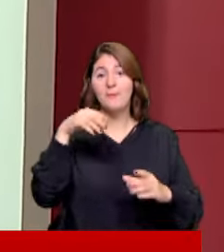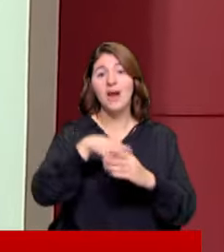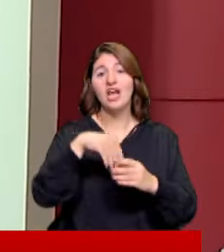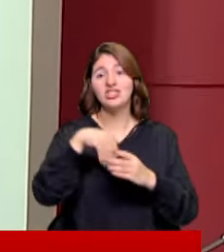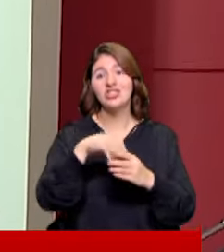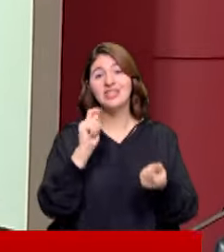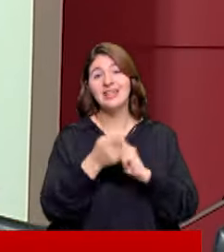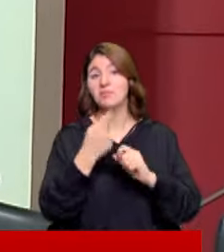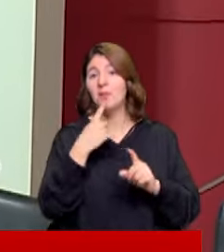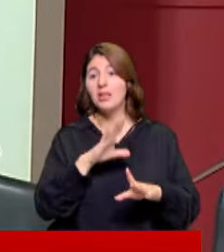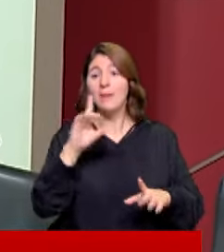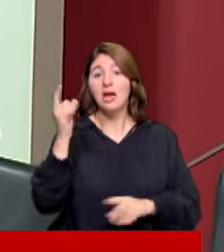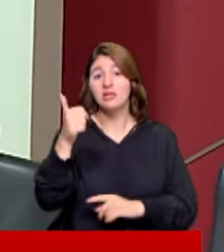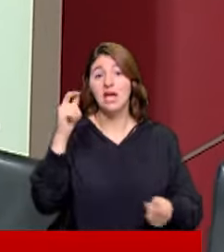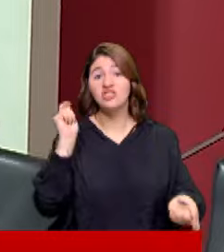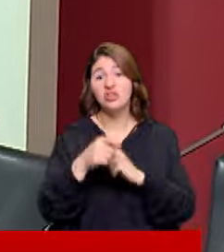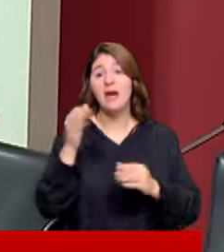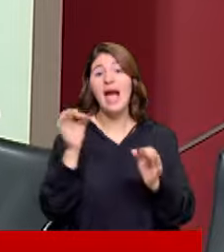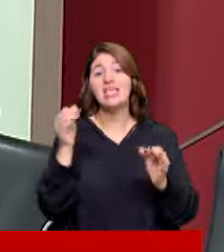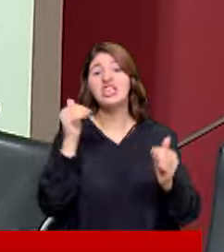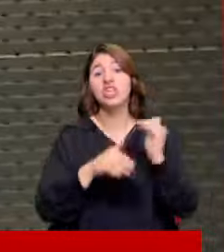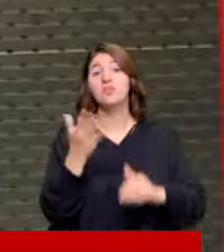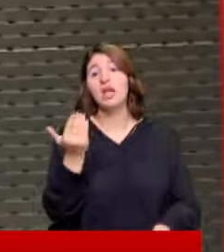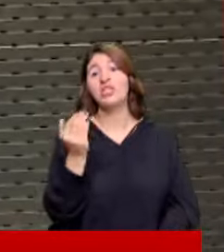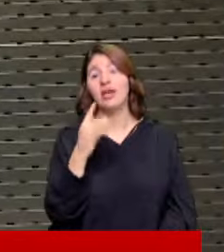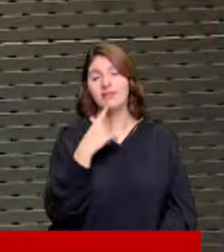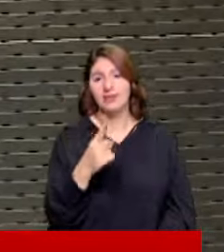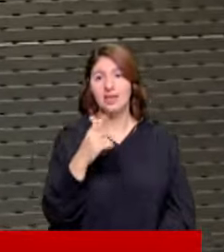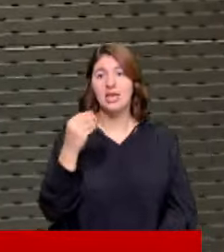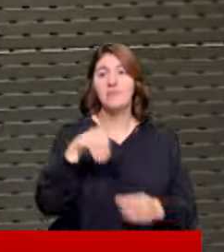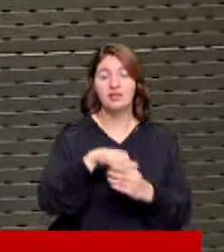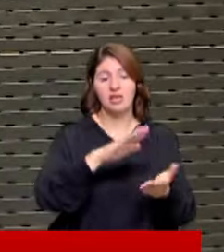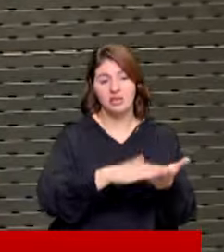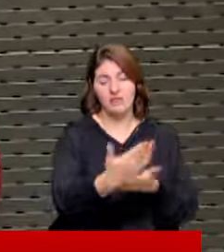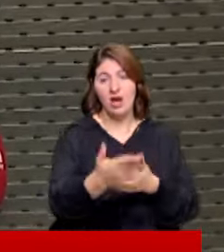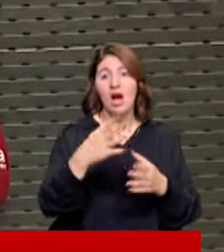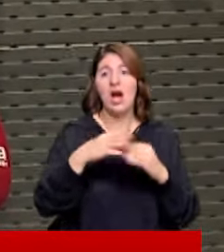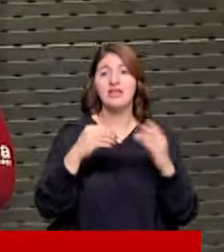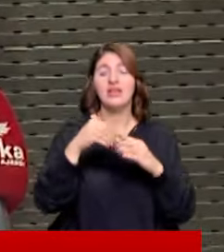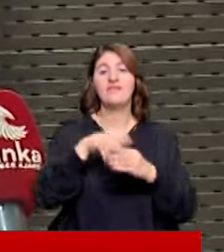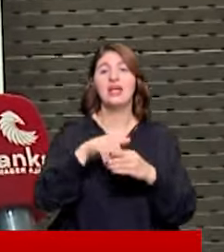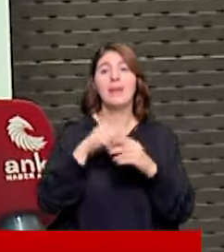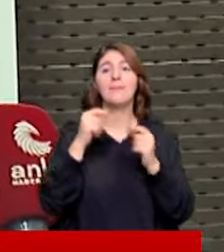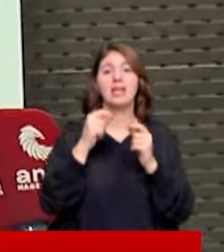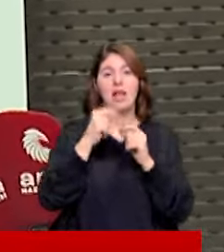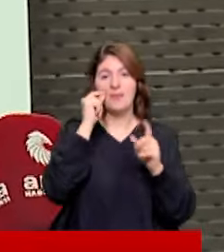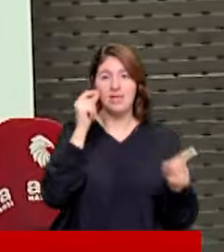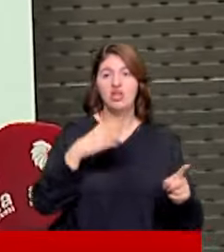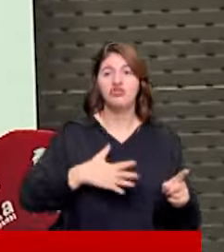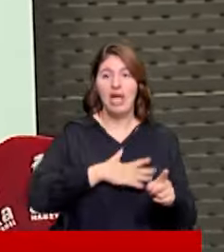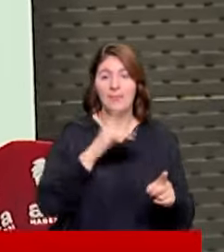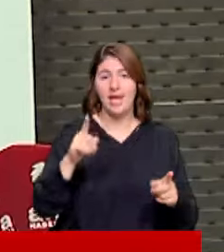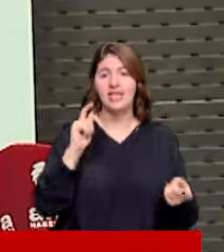ama iktidar değişimi mesajını erken seçim olacak cümleleriyle verdi. İyi Parti'den istifa eden Adana Milletvekili Bilal Binici de